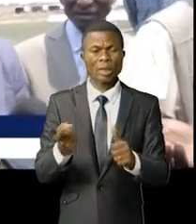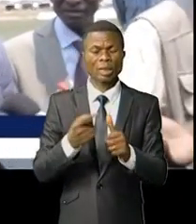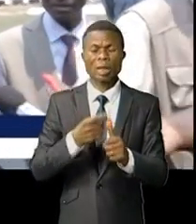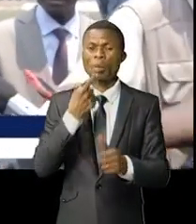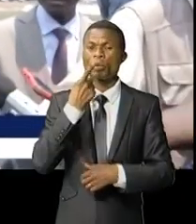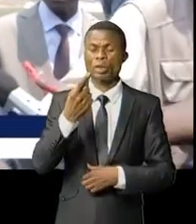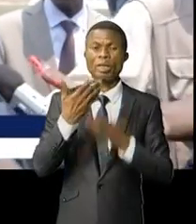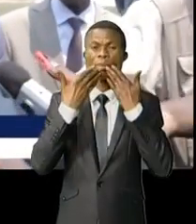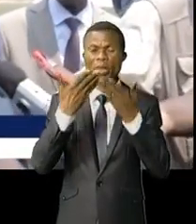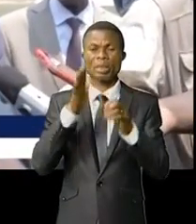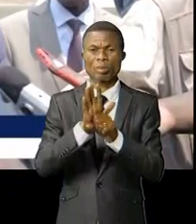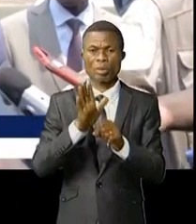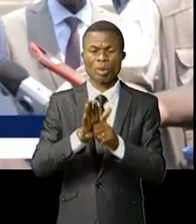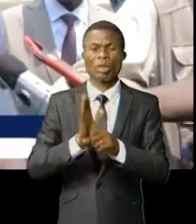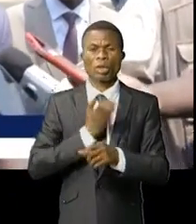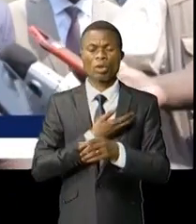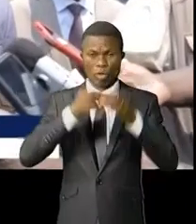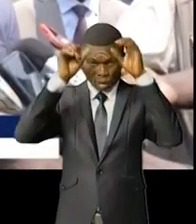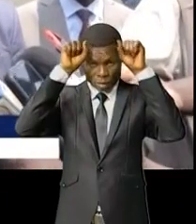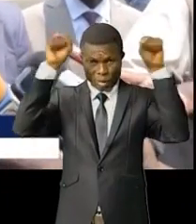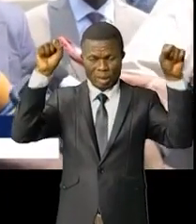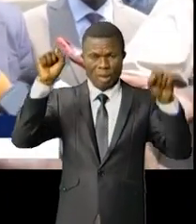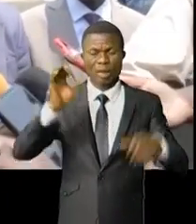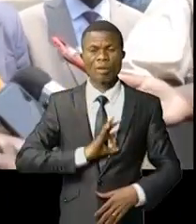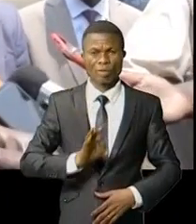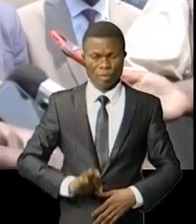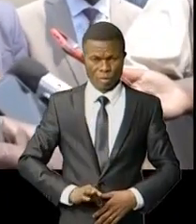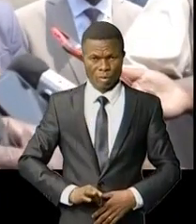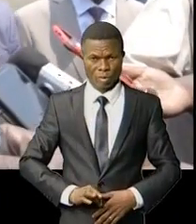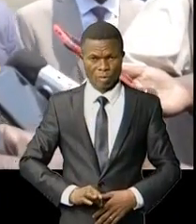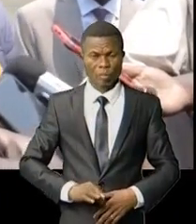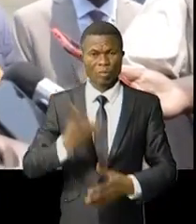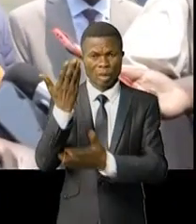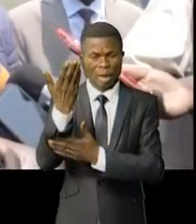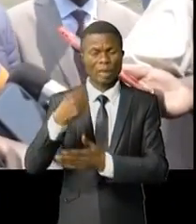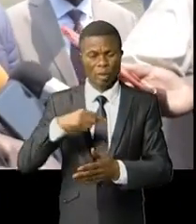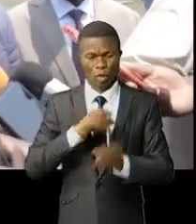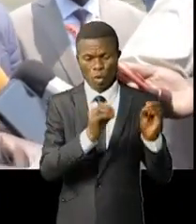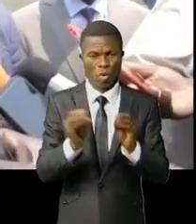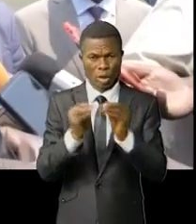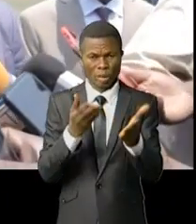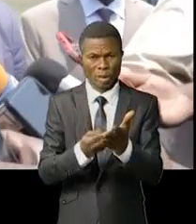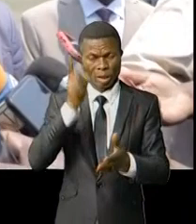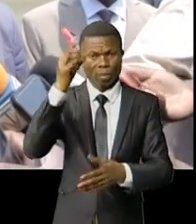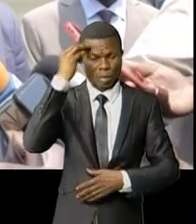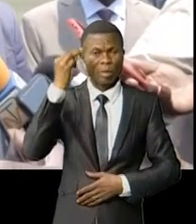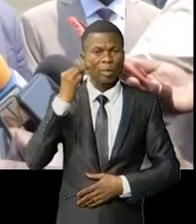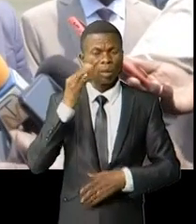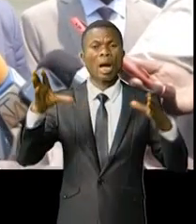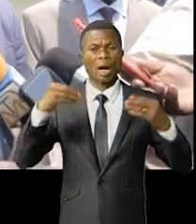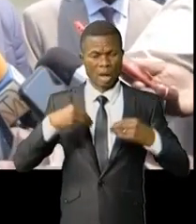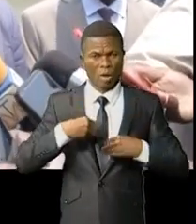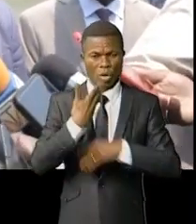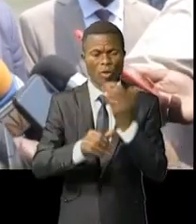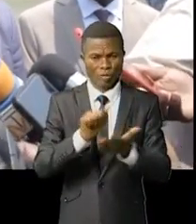remercier le président de la République qui nous a fait demander de le faire, le premier ministre qui a accepté qu'on le